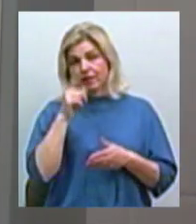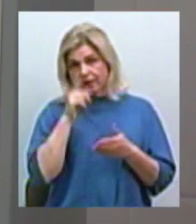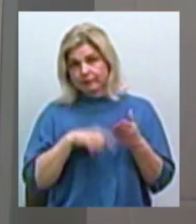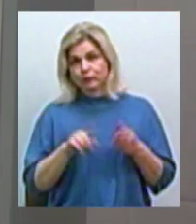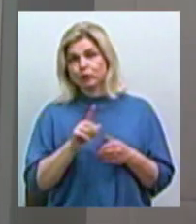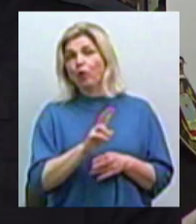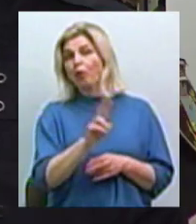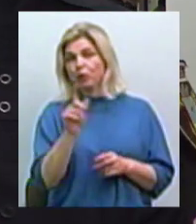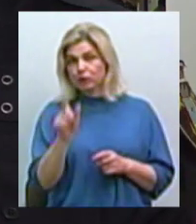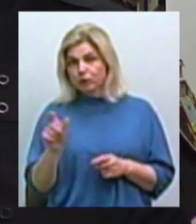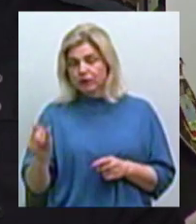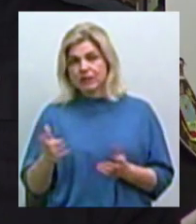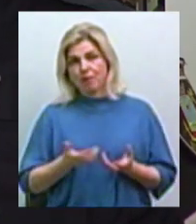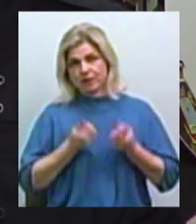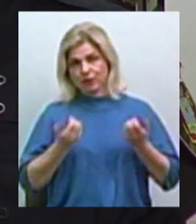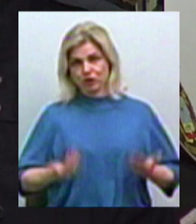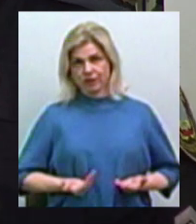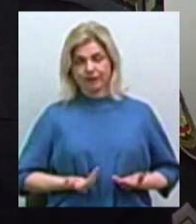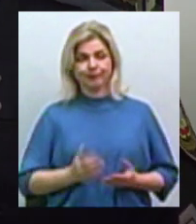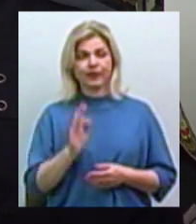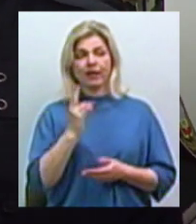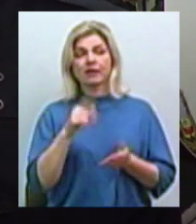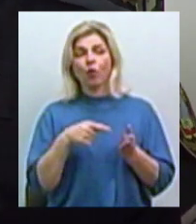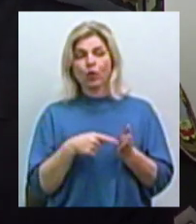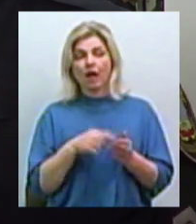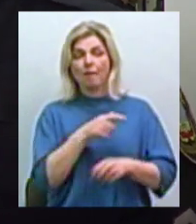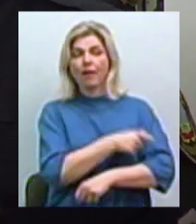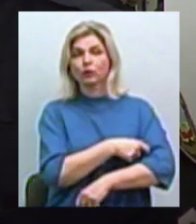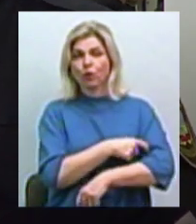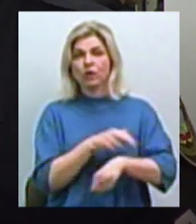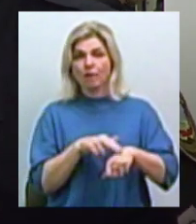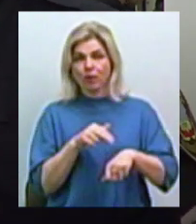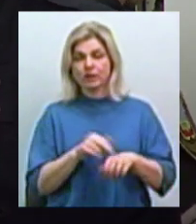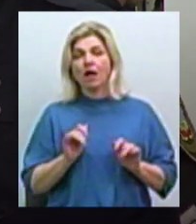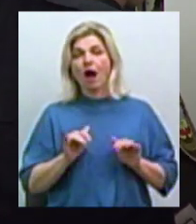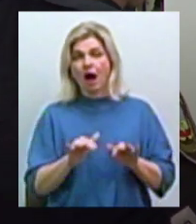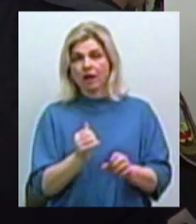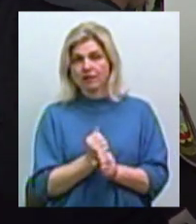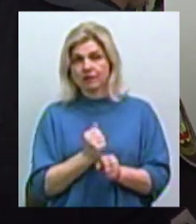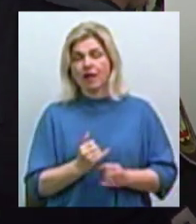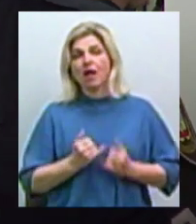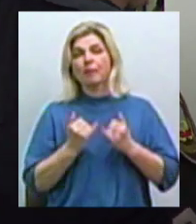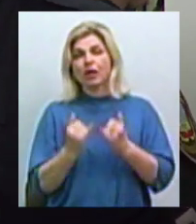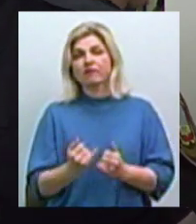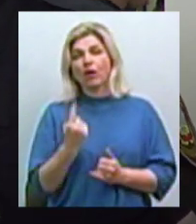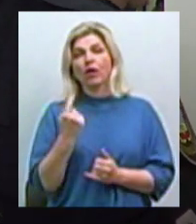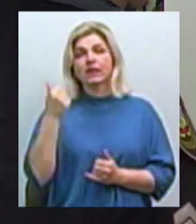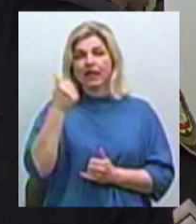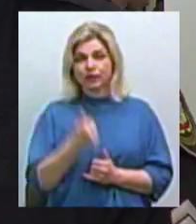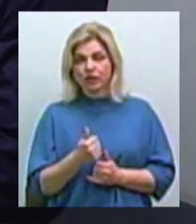комусь рятує життя. В Миколаєві патрульна поліція проводить акцію, присвячену Тижню безпеки дорожнього